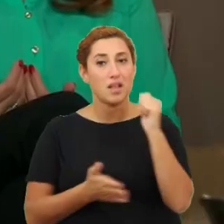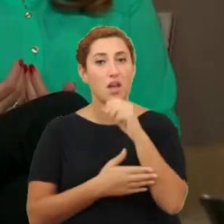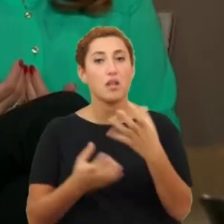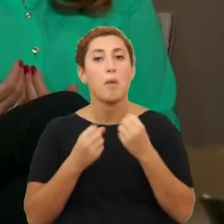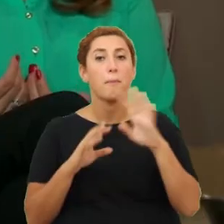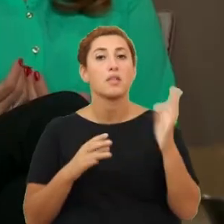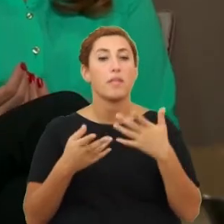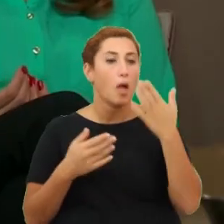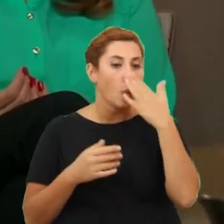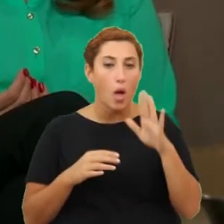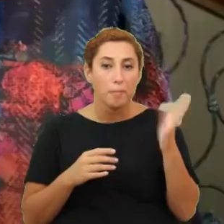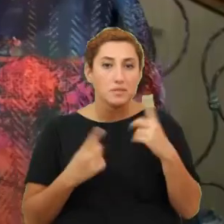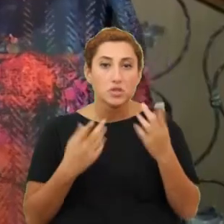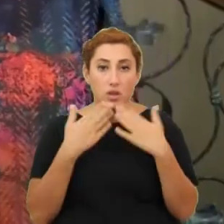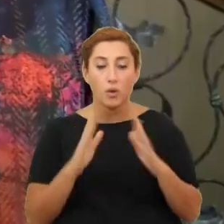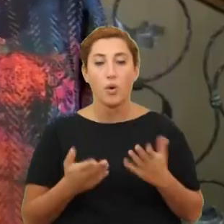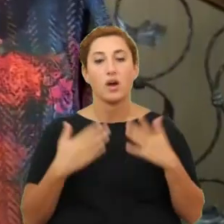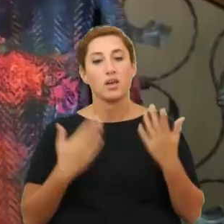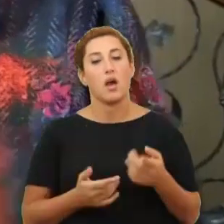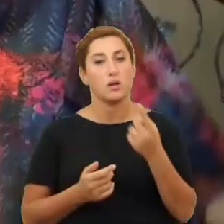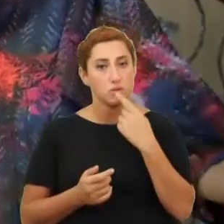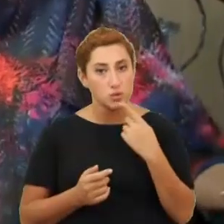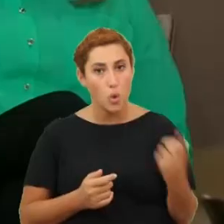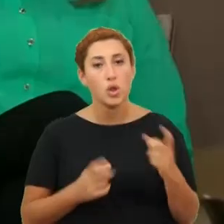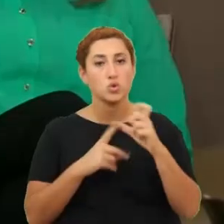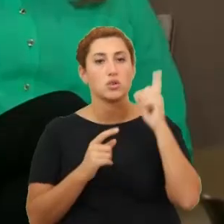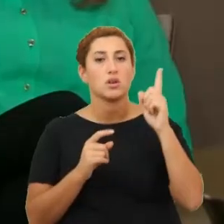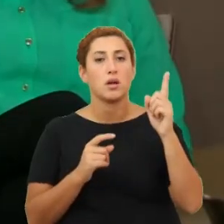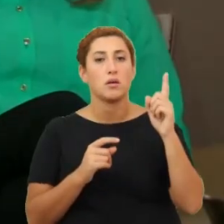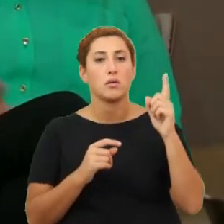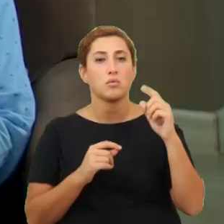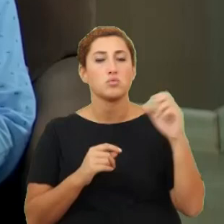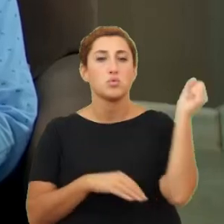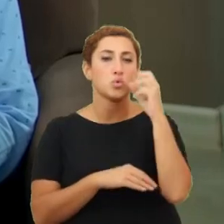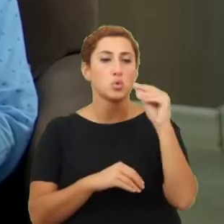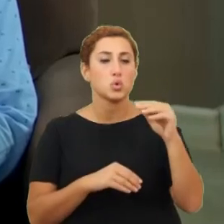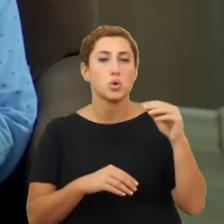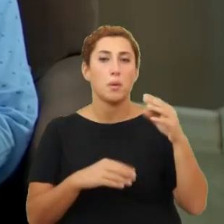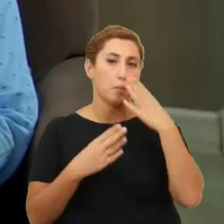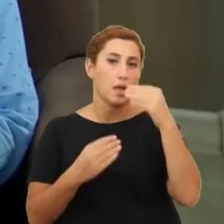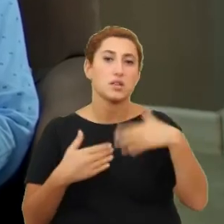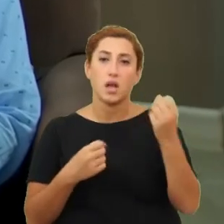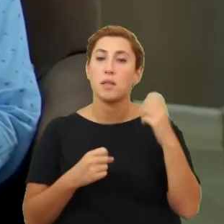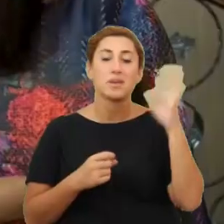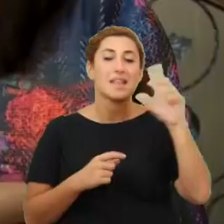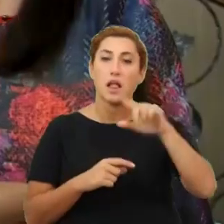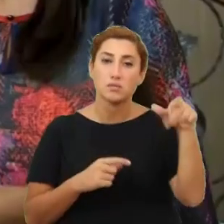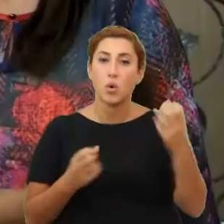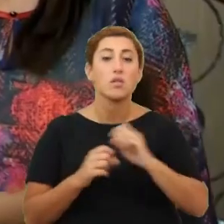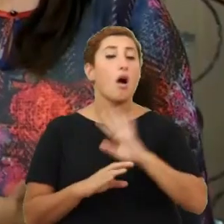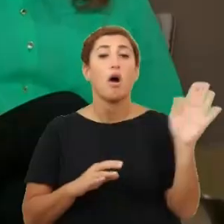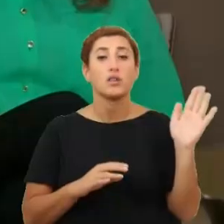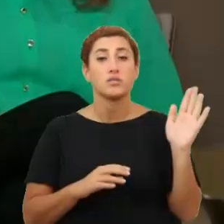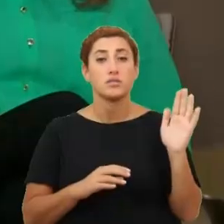yardım almadan daha doğal ne olabilir? Ya söyleriz Şükrü'ye bir kamyon uşak bezi alır. Ayrıca başka ne lazımsa onları da alır.